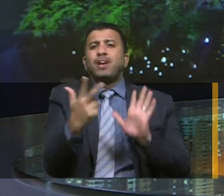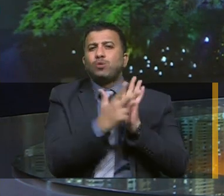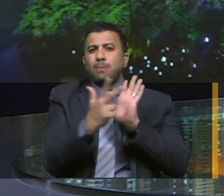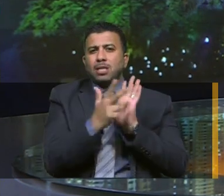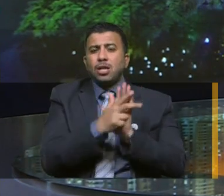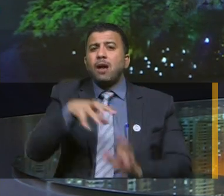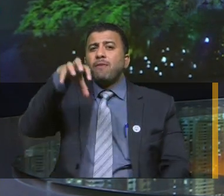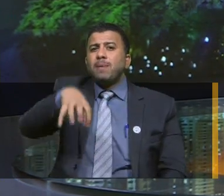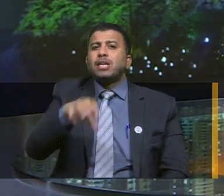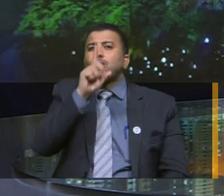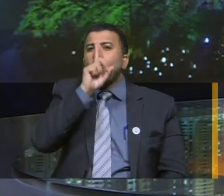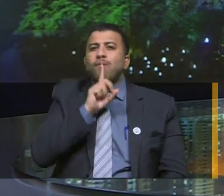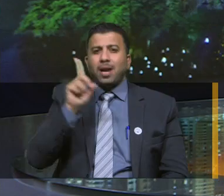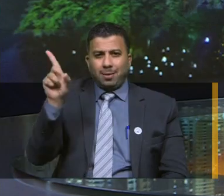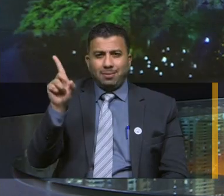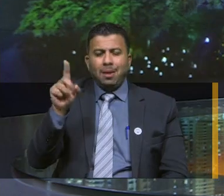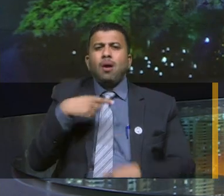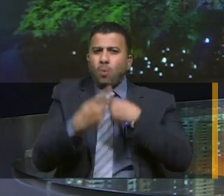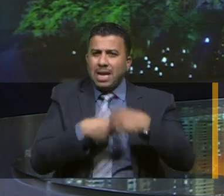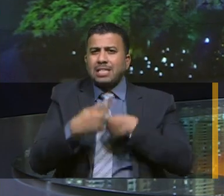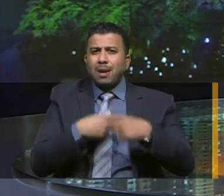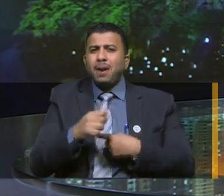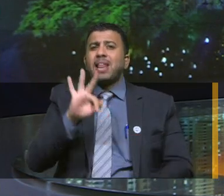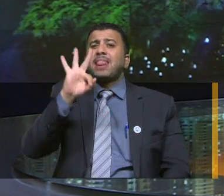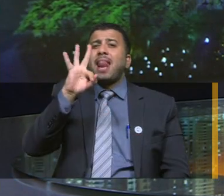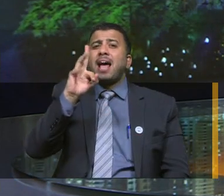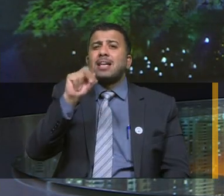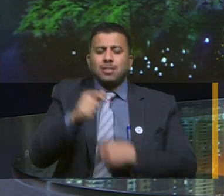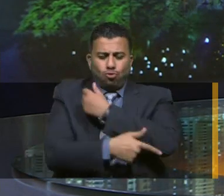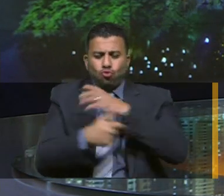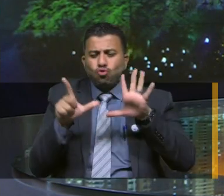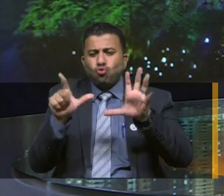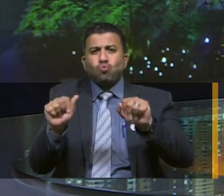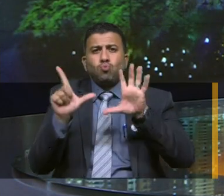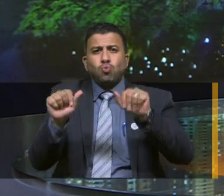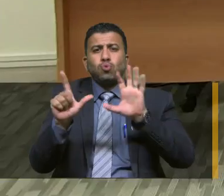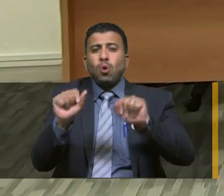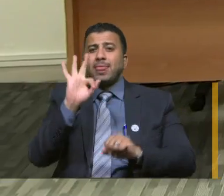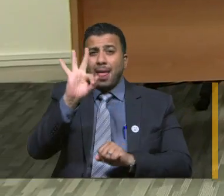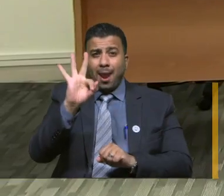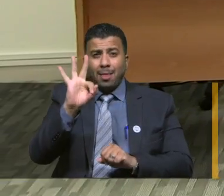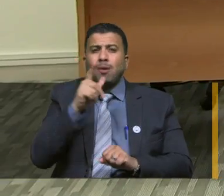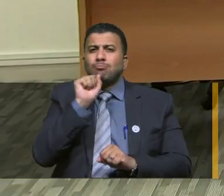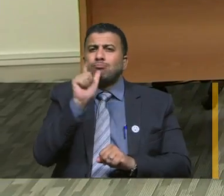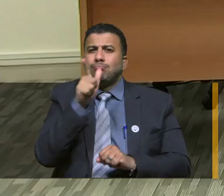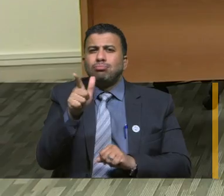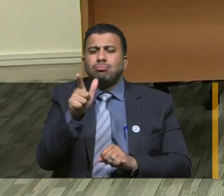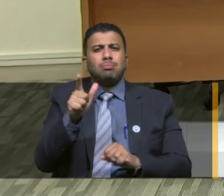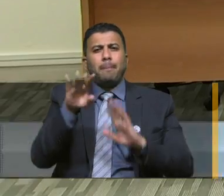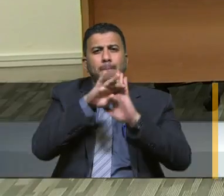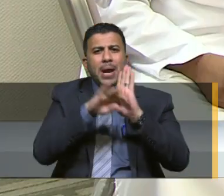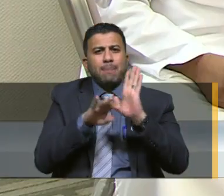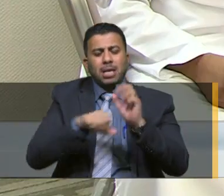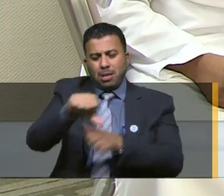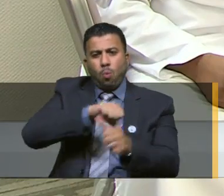للعام 2018 بالمنطقة الشرقية، الذي استمر لمدة 3 أسابيع وتمثل في سلسلة